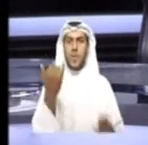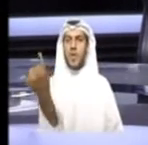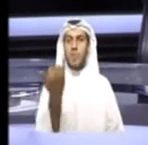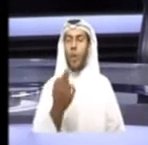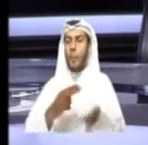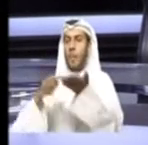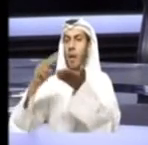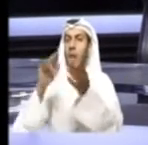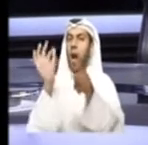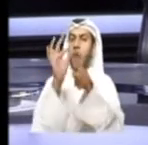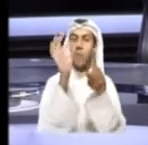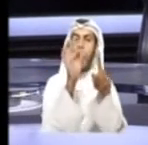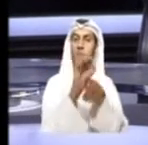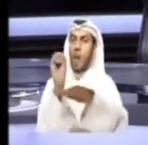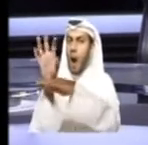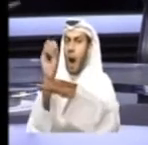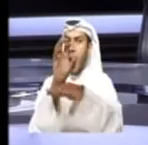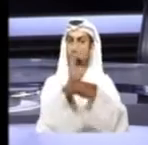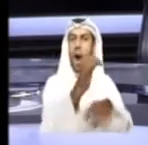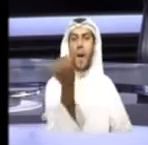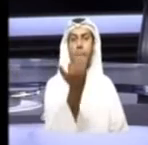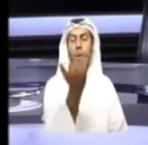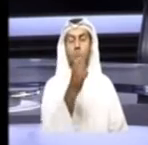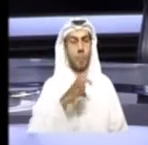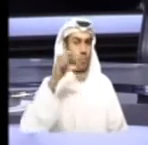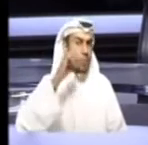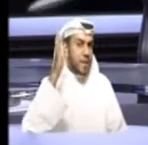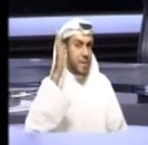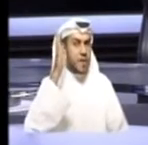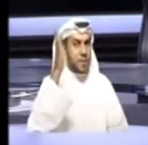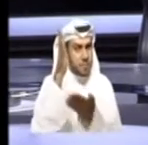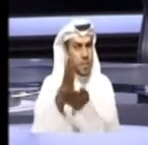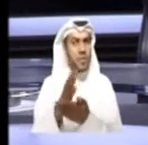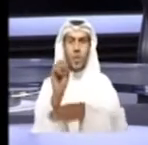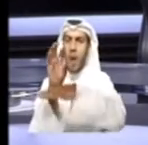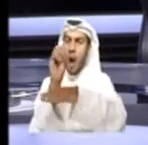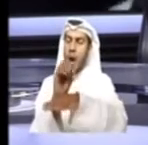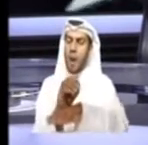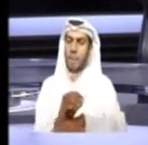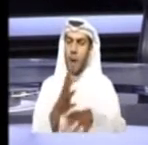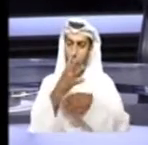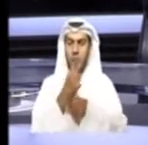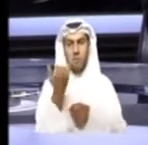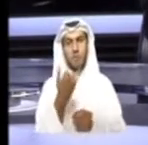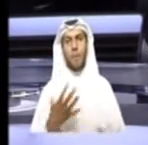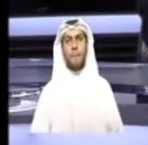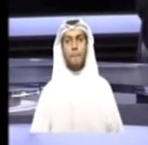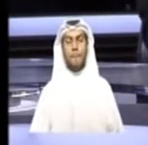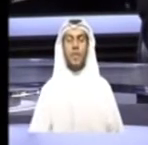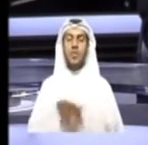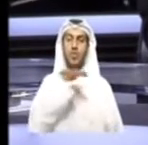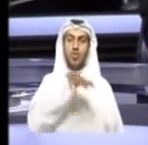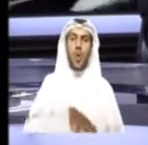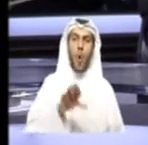رسالتهم الإنسانية السامية التي حث عليها الدين الإسلامي الحنيف بالحكمة والموعظة الحسنة. الشهيدان